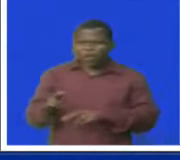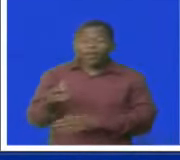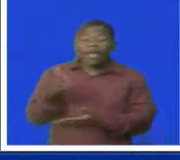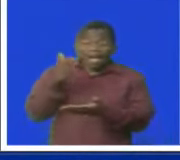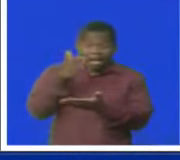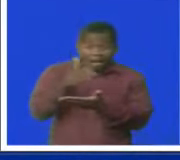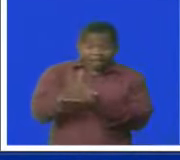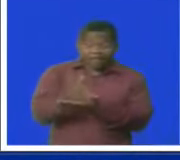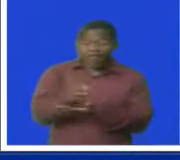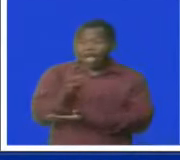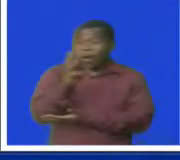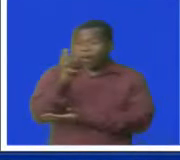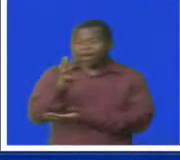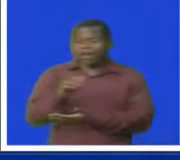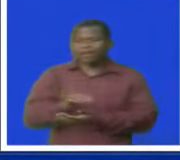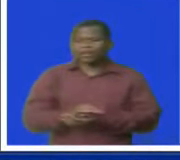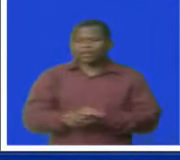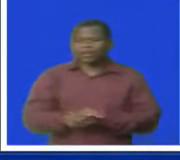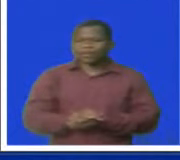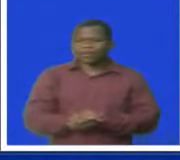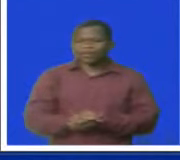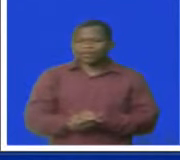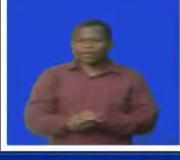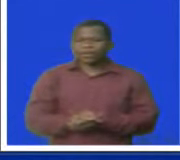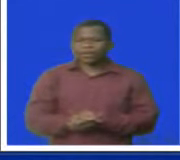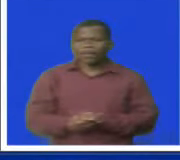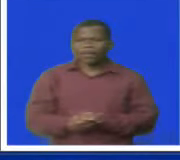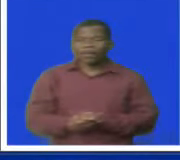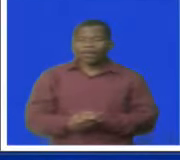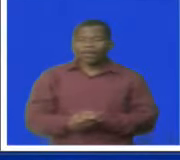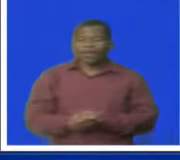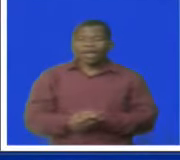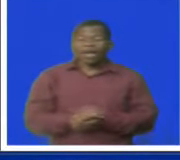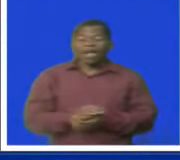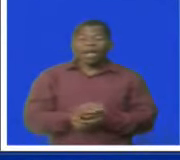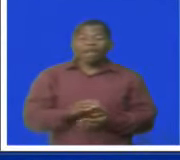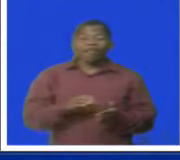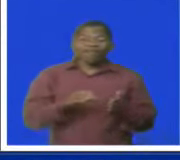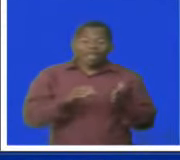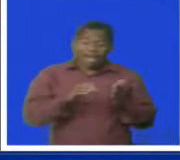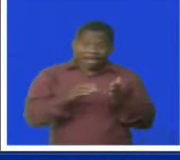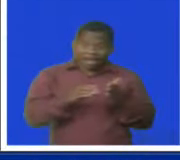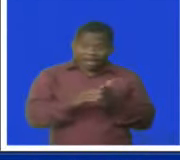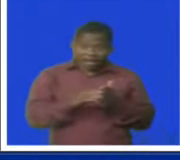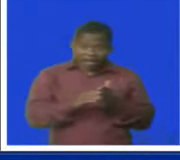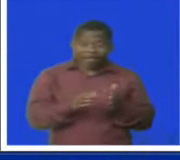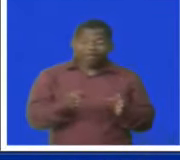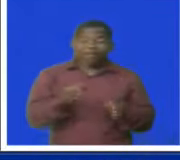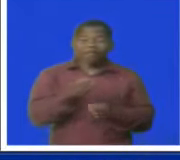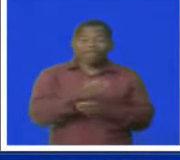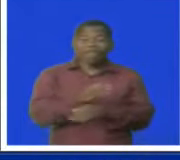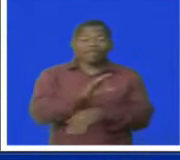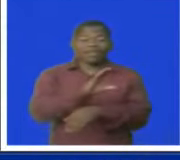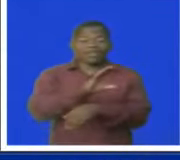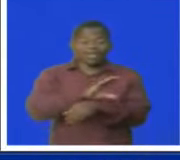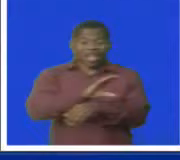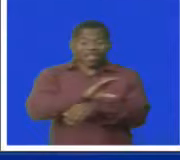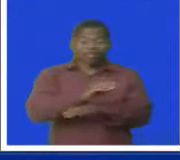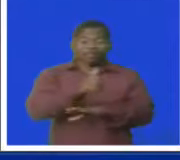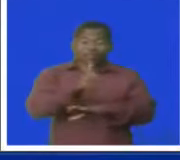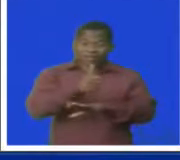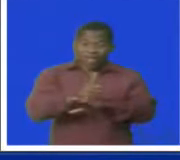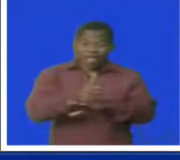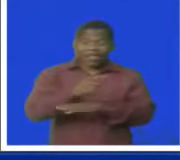leti. Sihlalo wenhlangano noma-ke inhlanganisela yemabandla ye-Council of Swaziland Churches bekindlela magongo